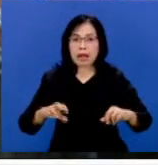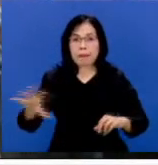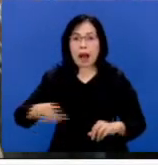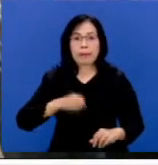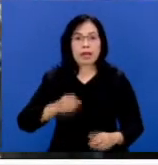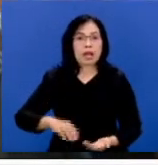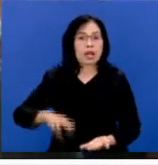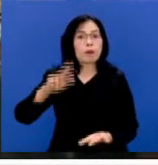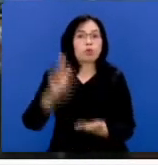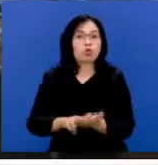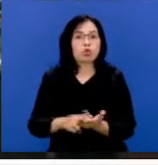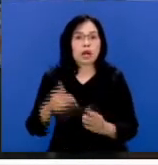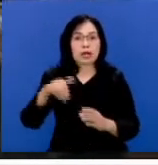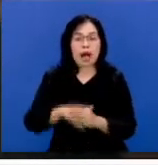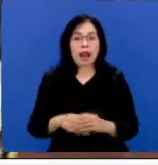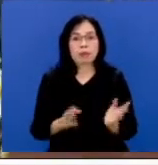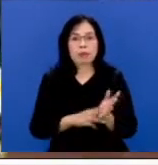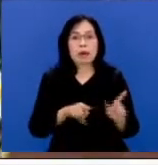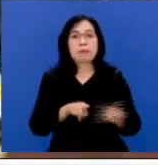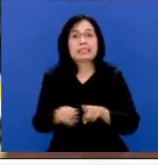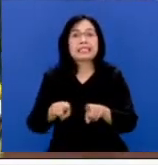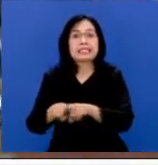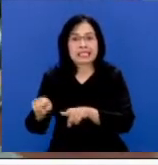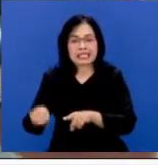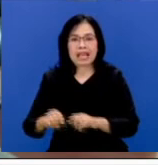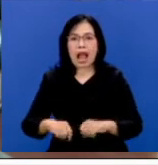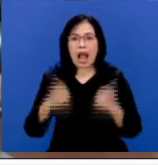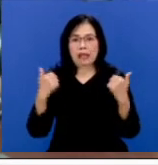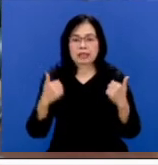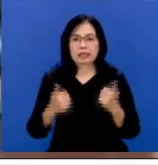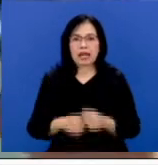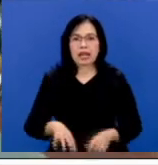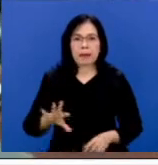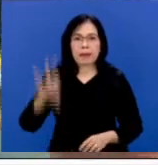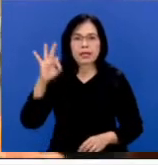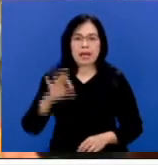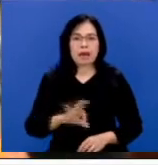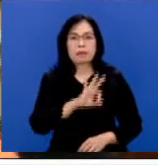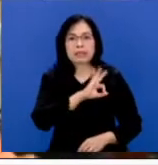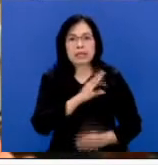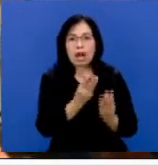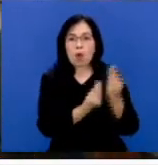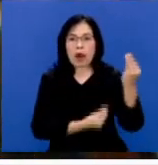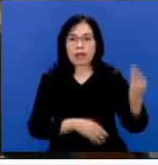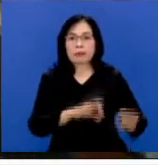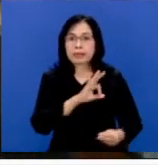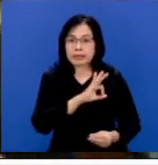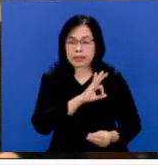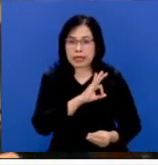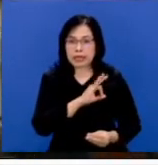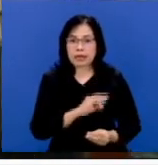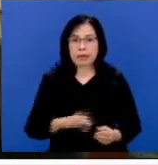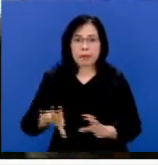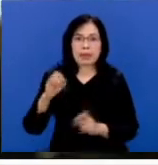keputusan dalam perkara perselisihan hasil pemilihan Presiden dan Wakil Presiden pemilihan anggota